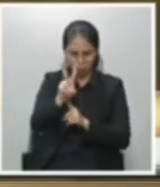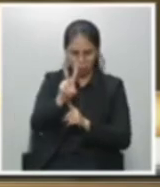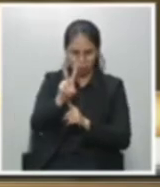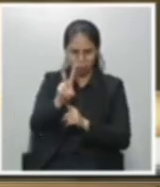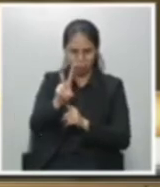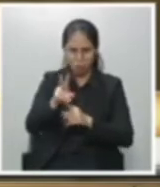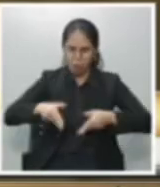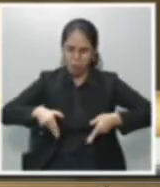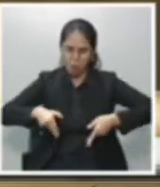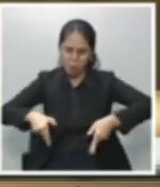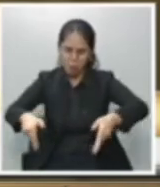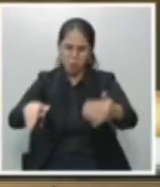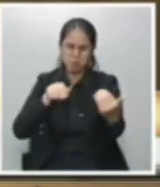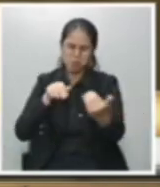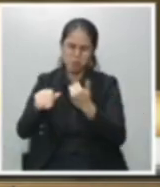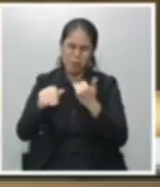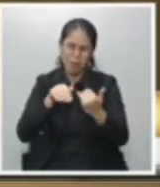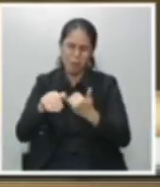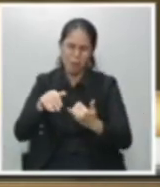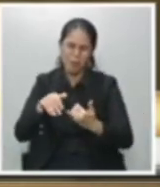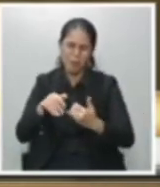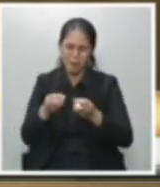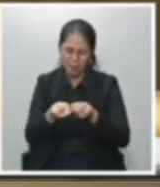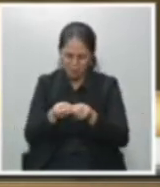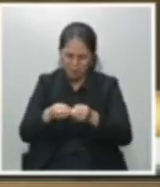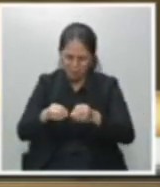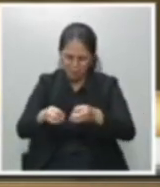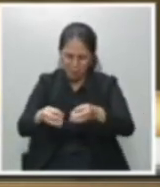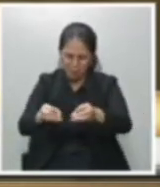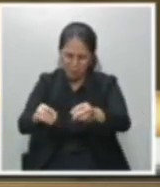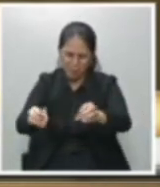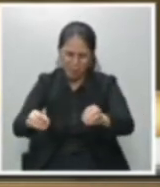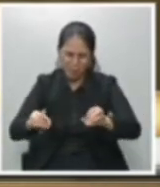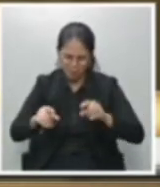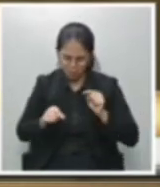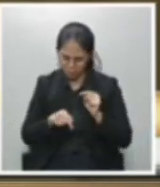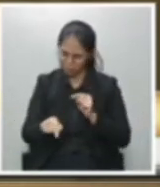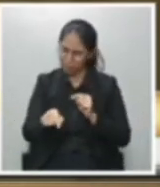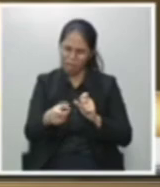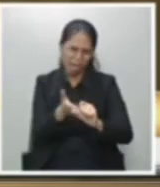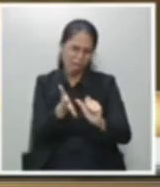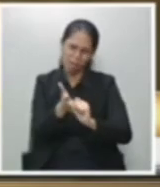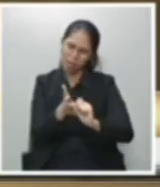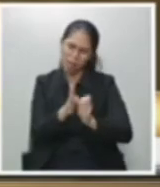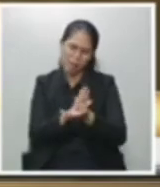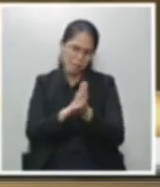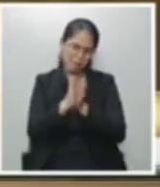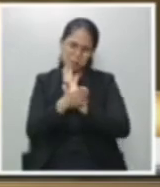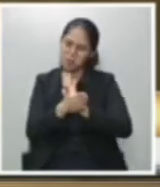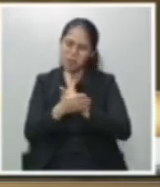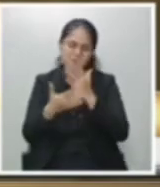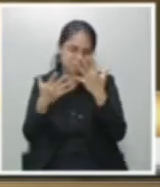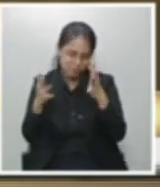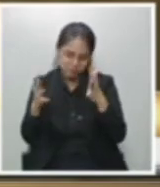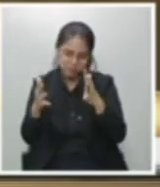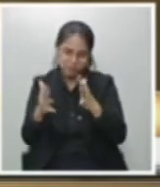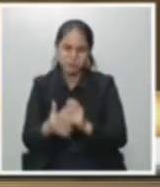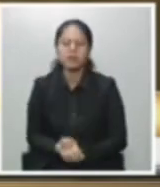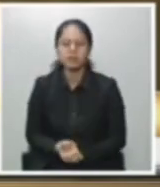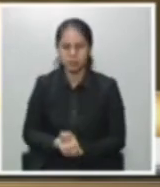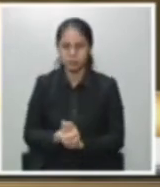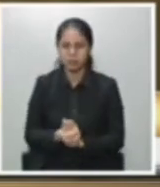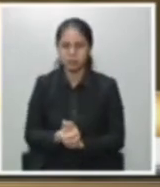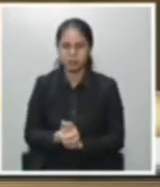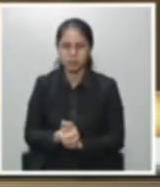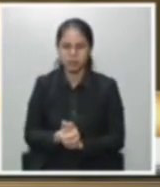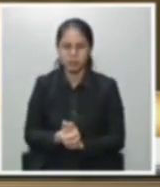การปรับปรุงเป็นถนนเส้นทางจากบ้านนาหามตำบลเฝ้าไร่เชื่อมไปยังบ้านแบงบ้านศรีวิไลตำบลหนองหลว